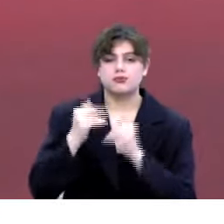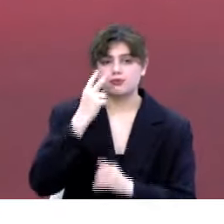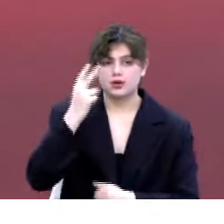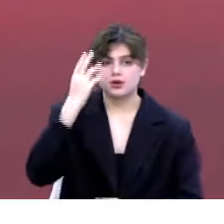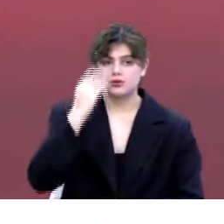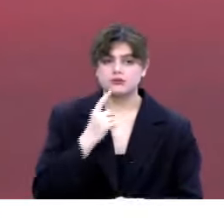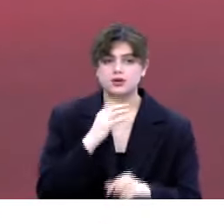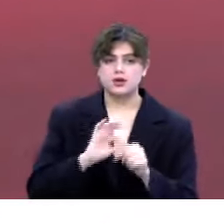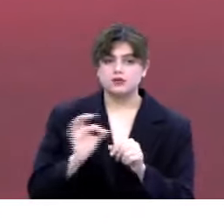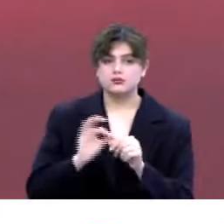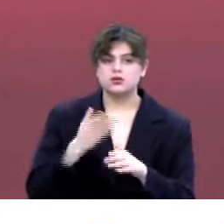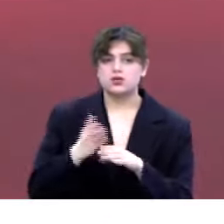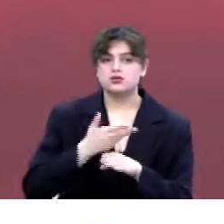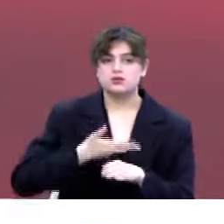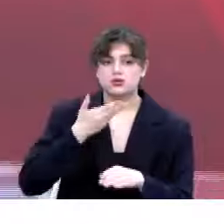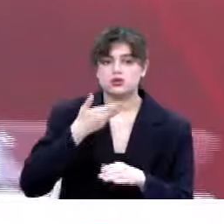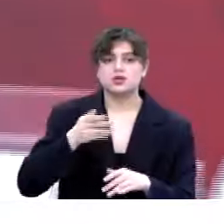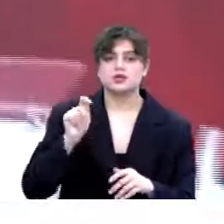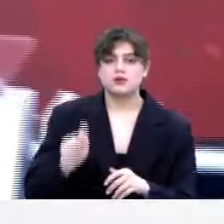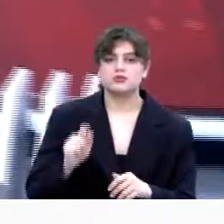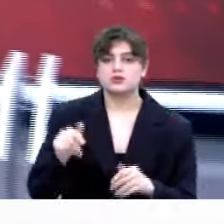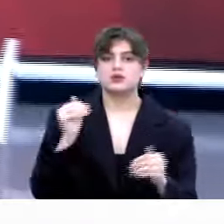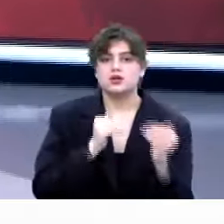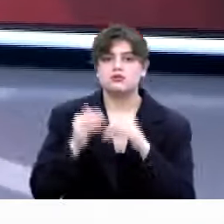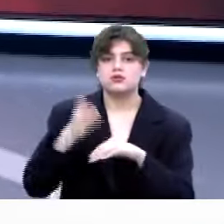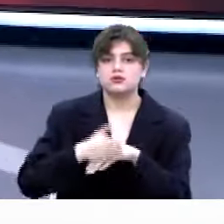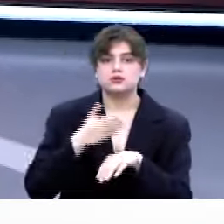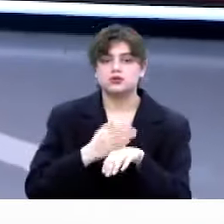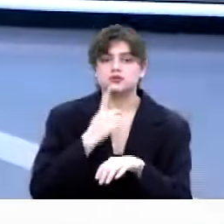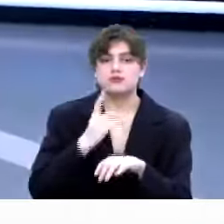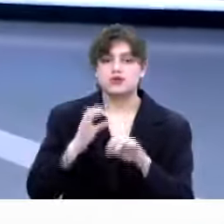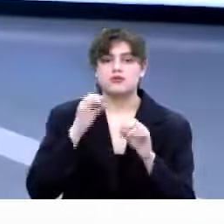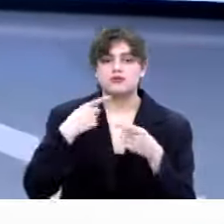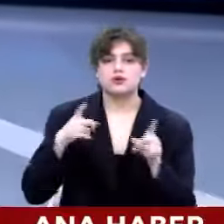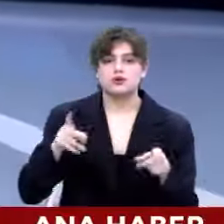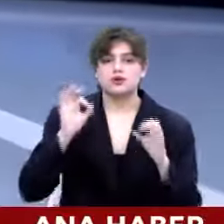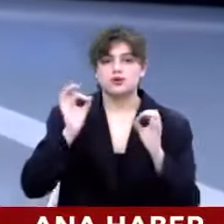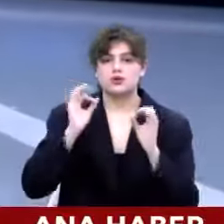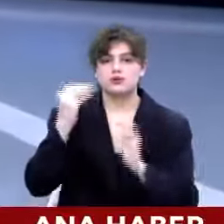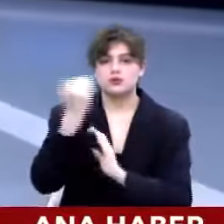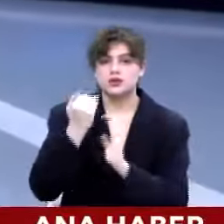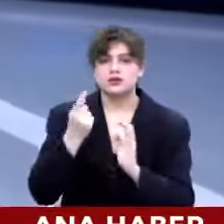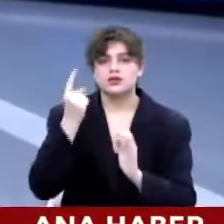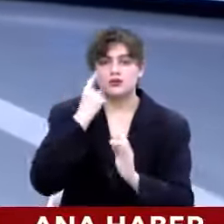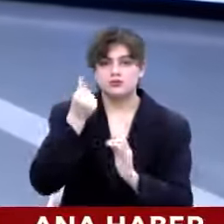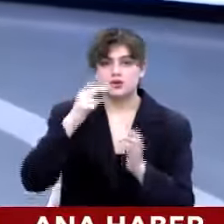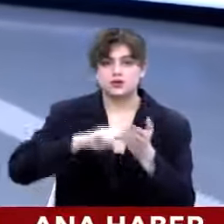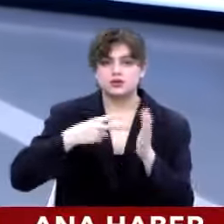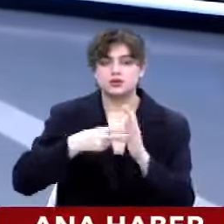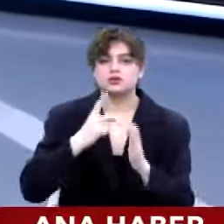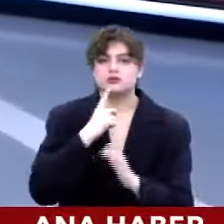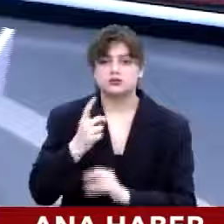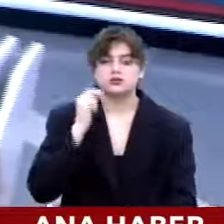bakalım. Ekonomistler ne söylemiş, iş adamları ne söylemiş? Oraya gelmeden önce farklı önemli detaylar var. Kamuda tasarrufa dair. Pakette